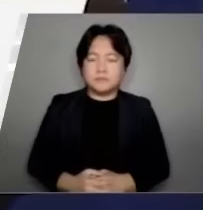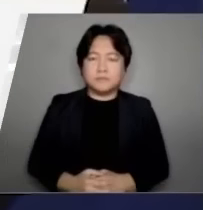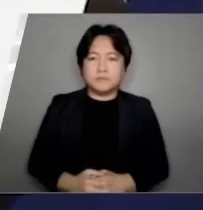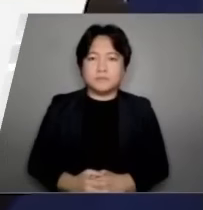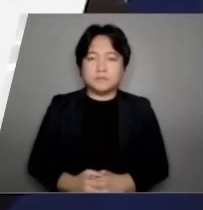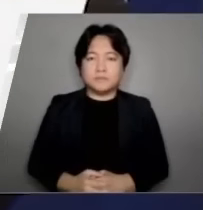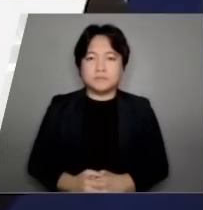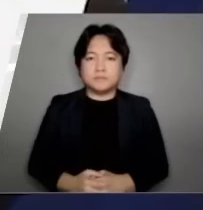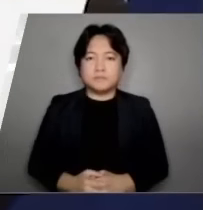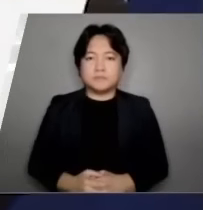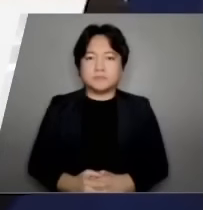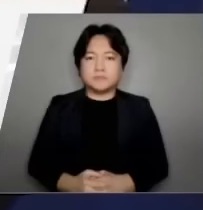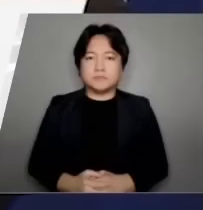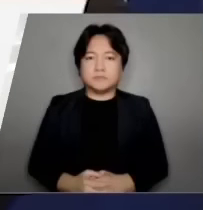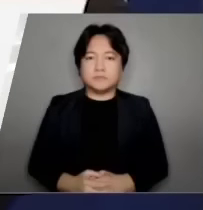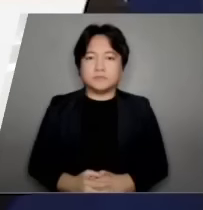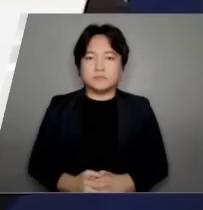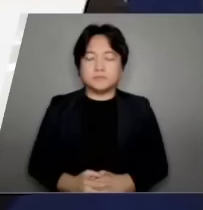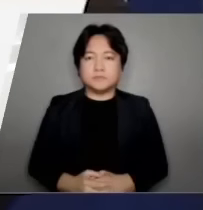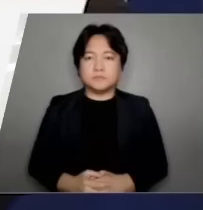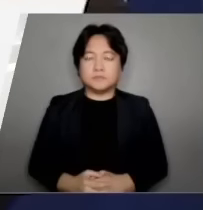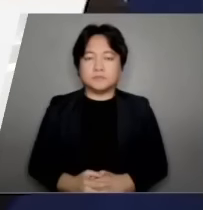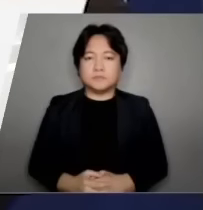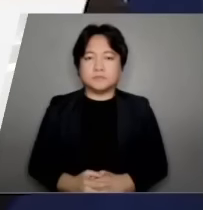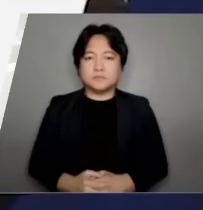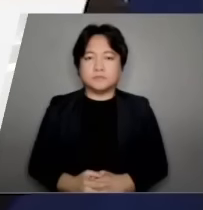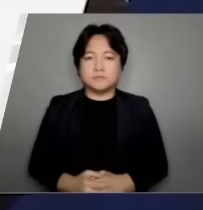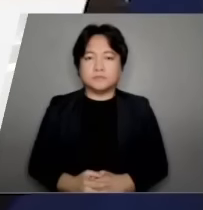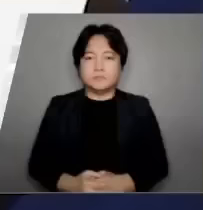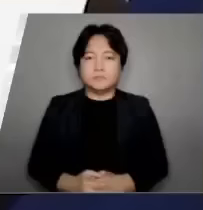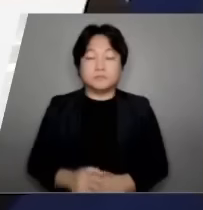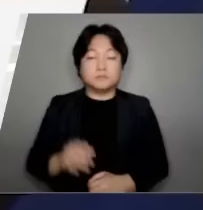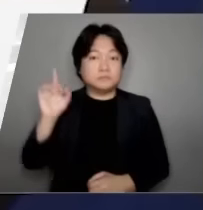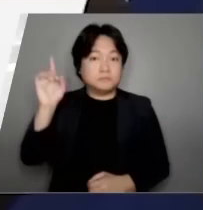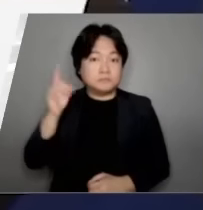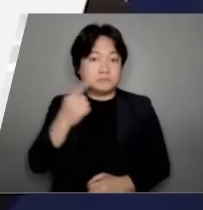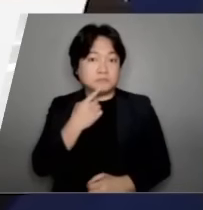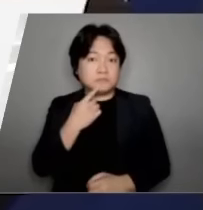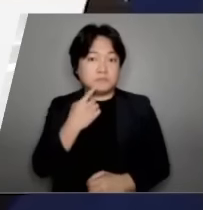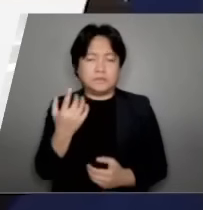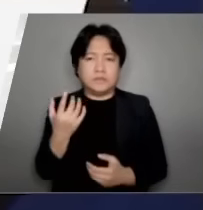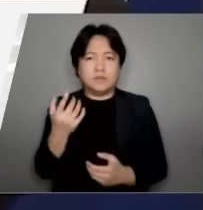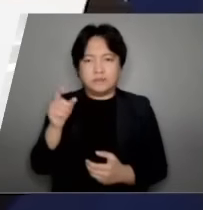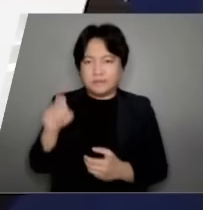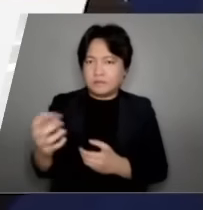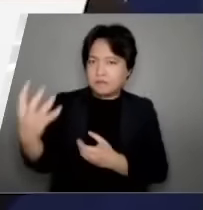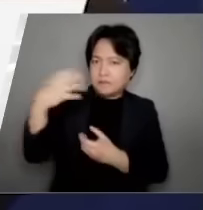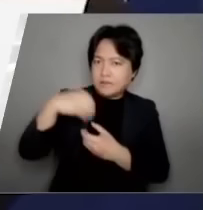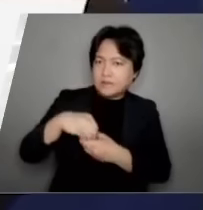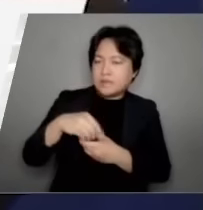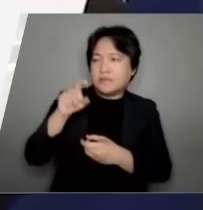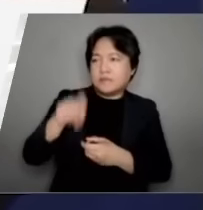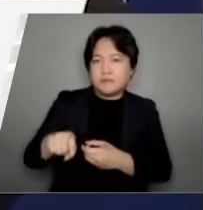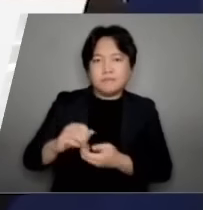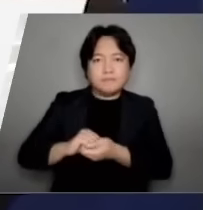also involve other upcoming talks in terms of our compliance with the GSOMIA